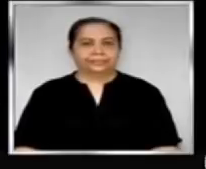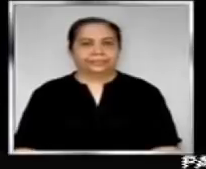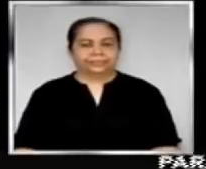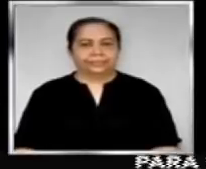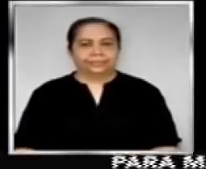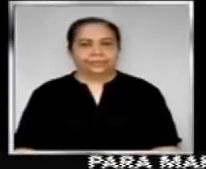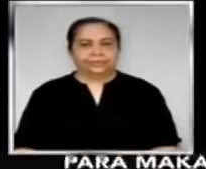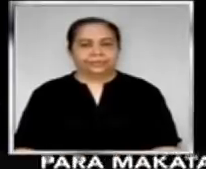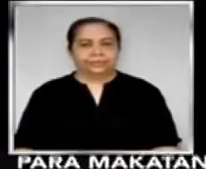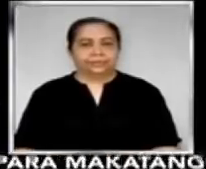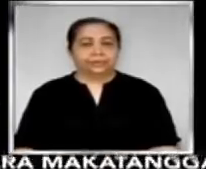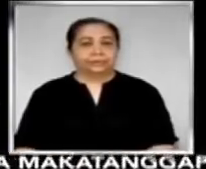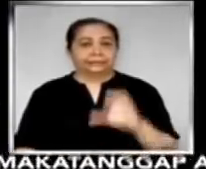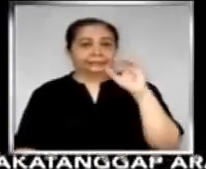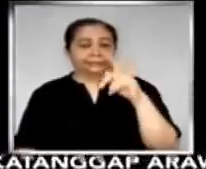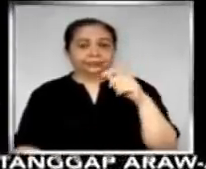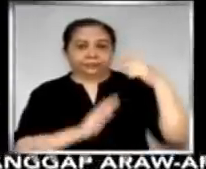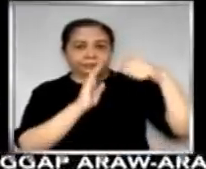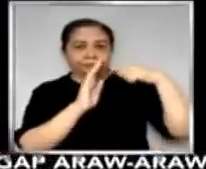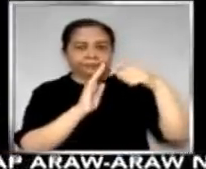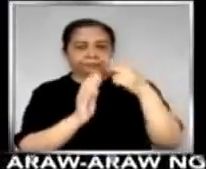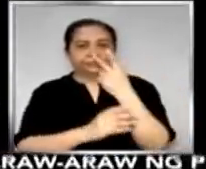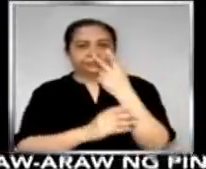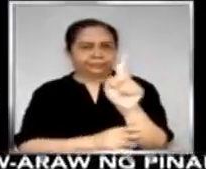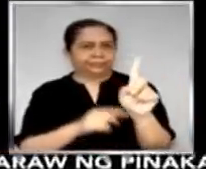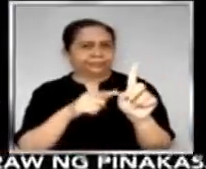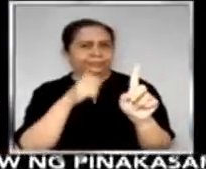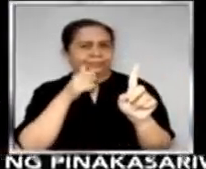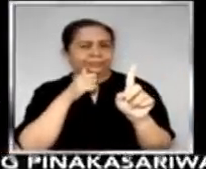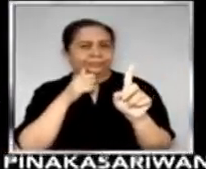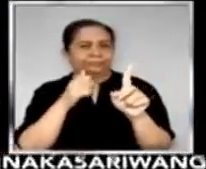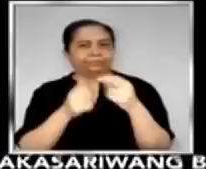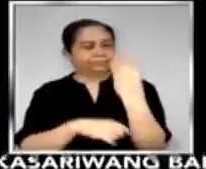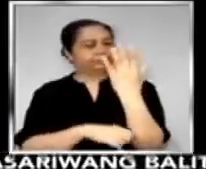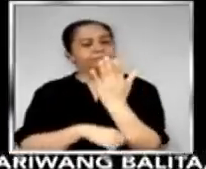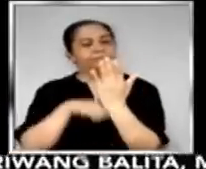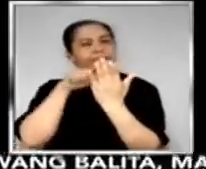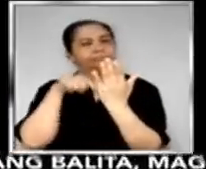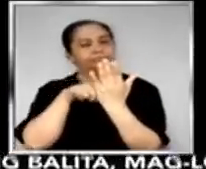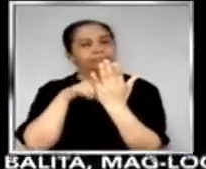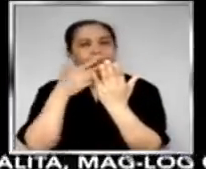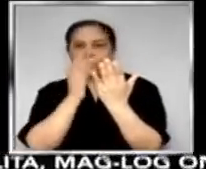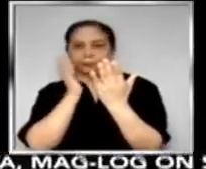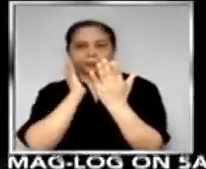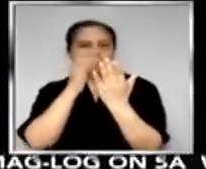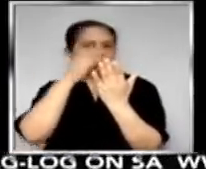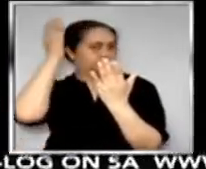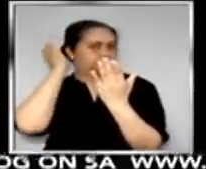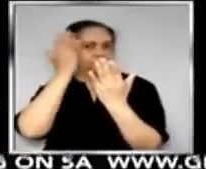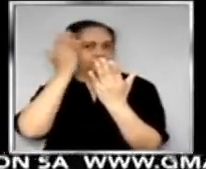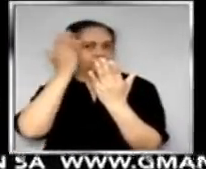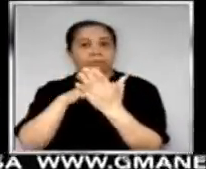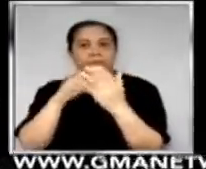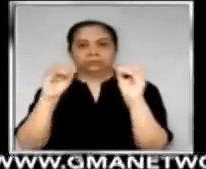Sa cellphone video na ito, makikita ang isang babaeng nakatingin sa kanyang cellphone, nag-aayos ng kanyang buhok at walang